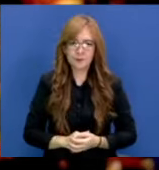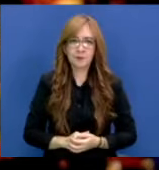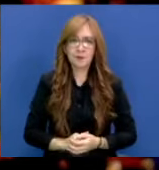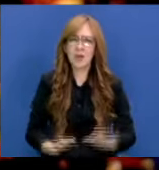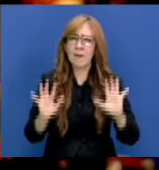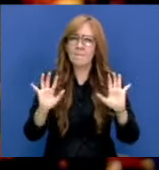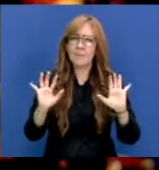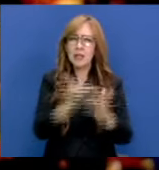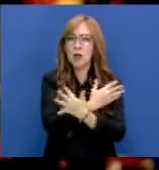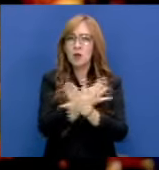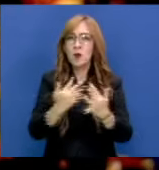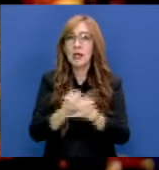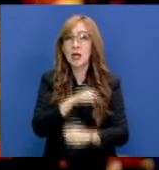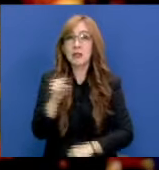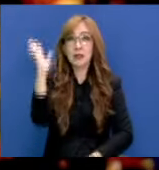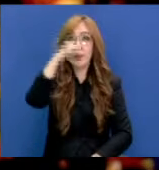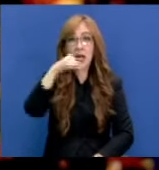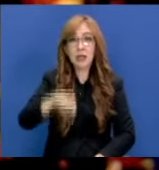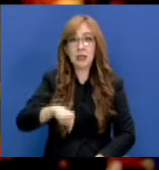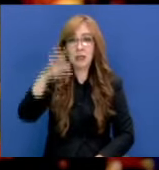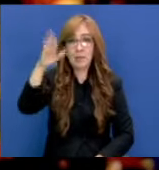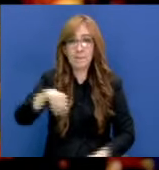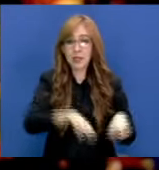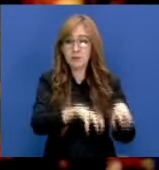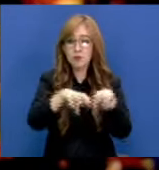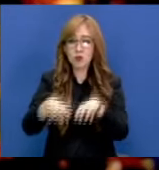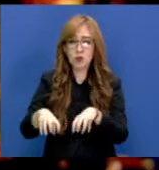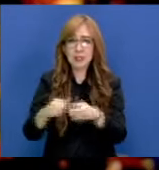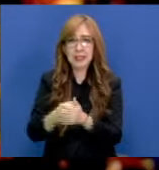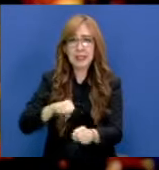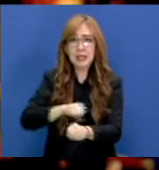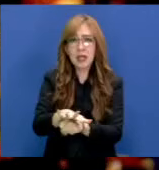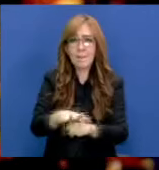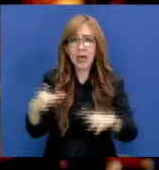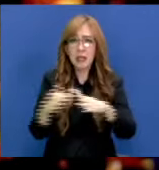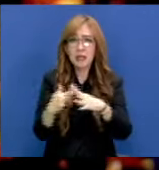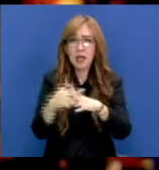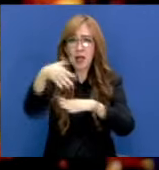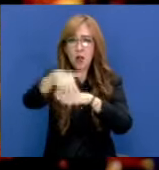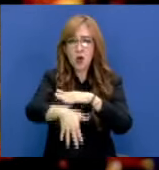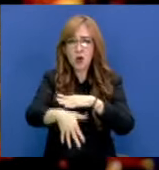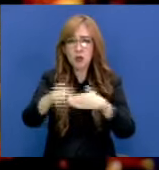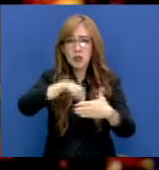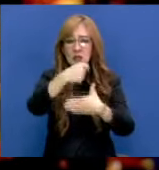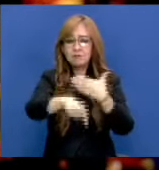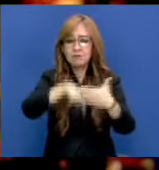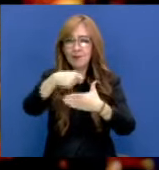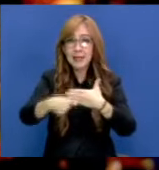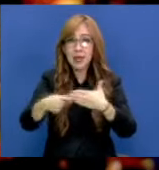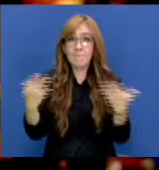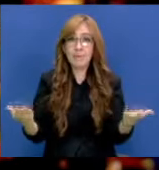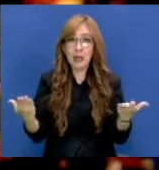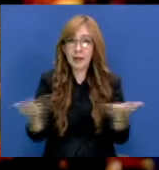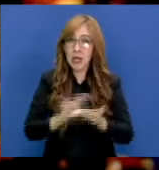Ratusan warga hingga hari ini masih mengungsi akibat banjir lahar dingin dan tanah longsor di wilayah Gunung Semeru Lumajang. Lalu bagaimana kondisi